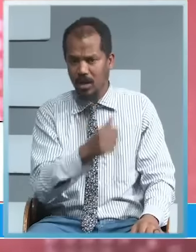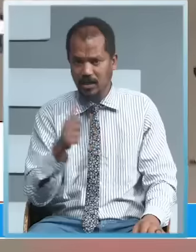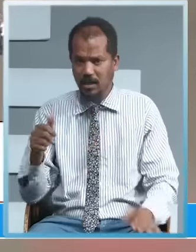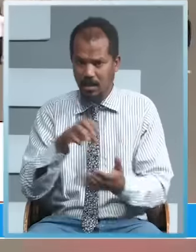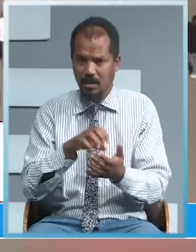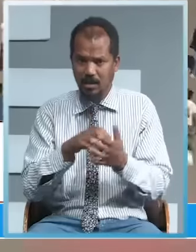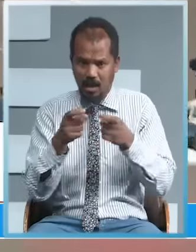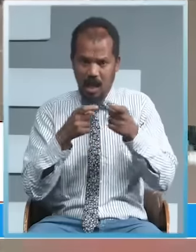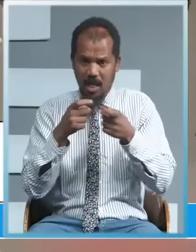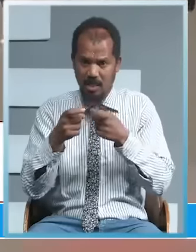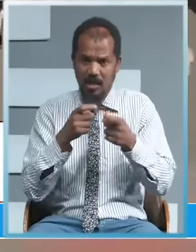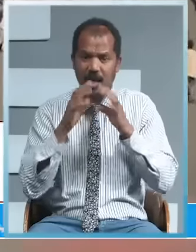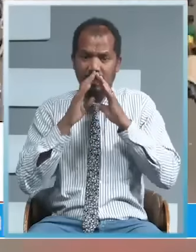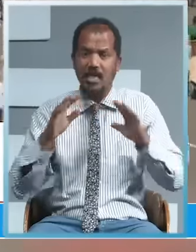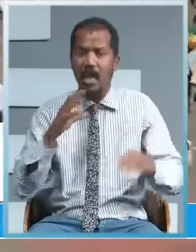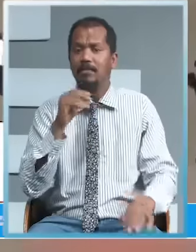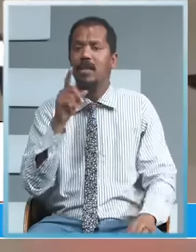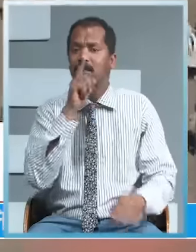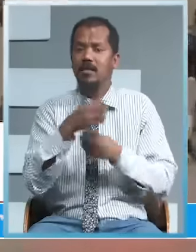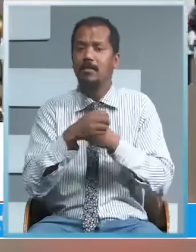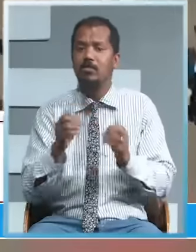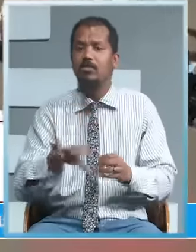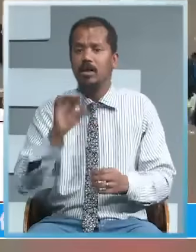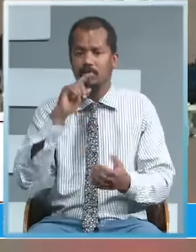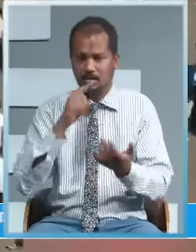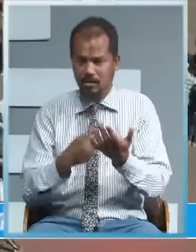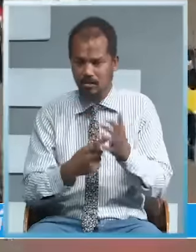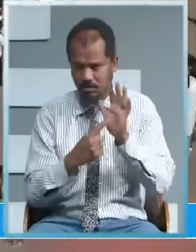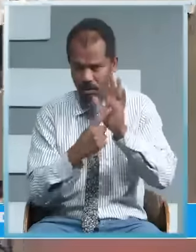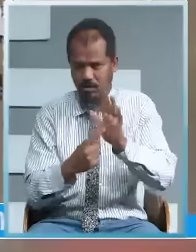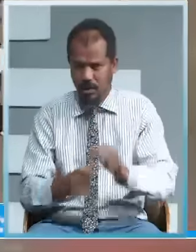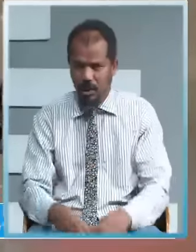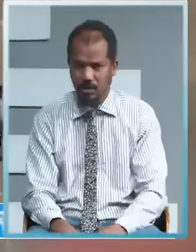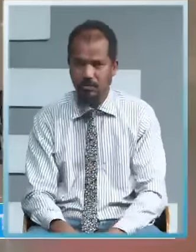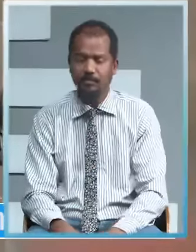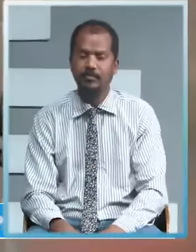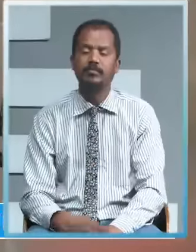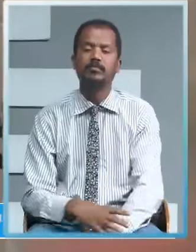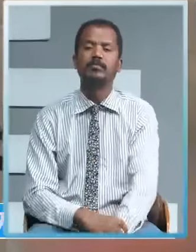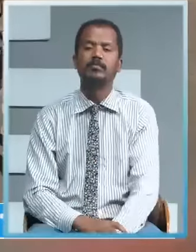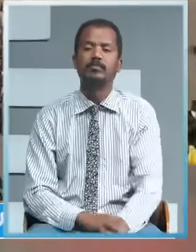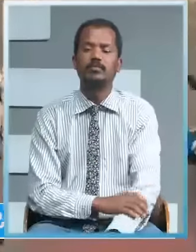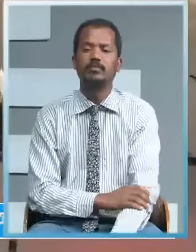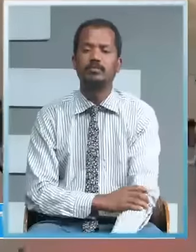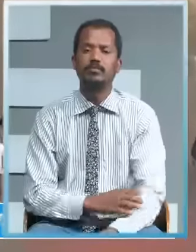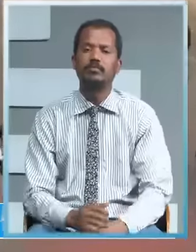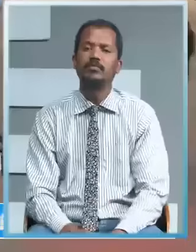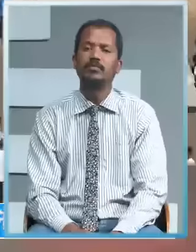አበባ ከተማ አስተዳደር ሰላምና ጸጥታ ቢሮ ያገኘነው መረጃ ያሳያል።